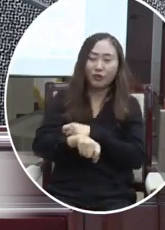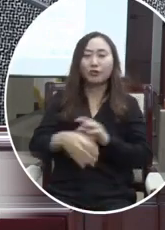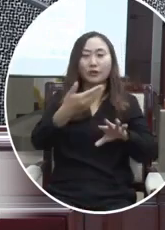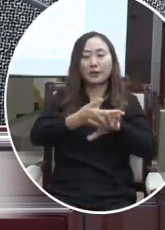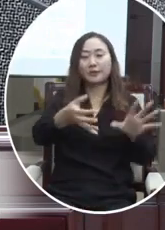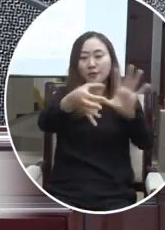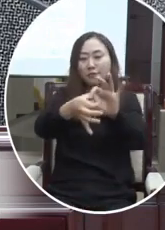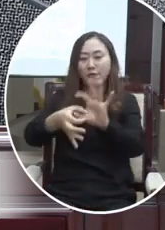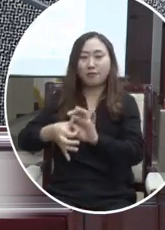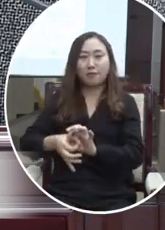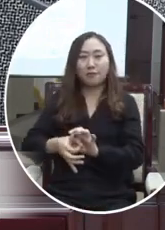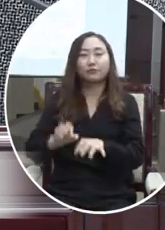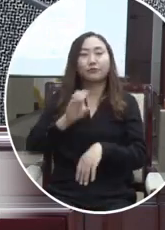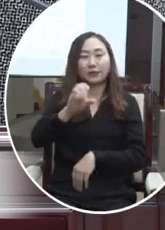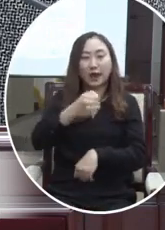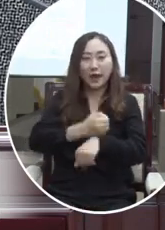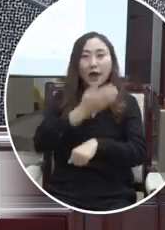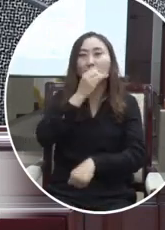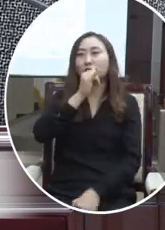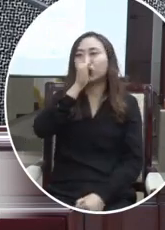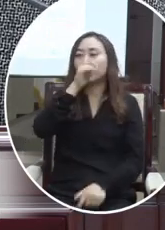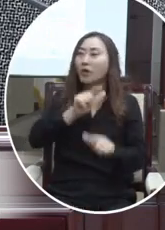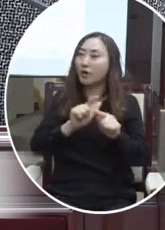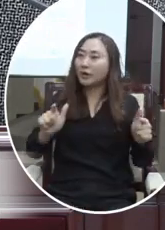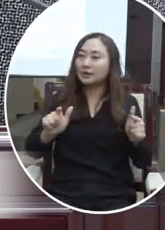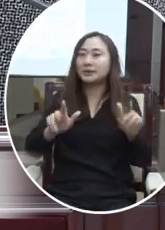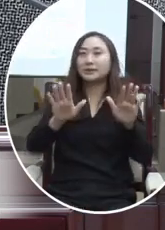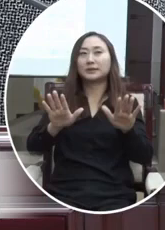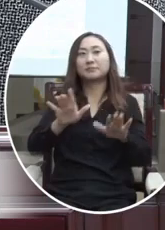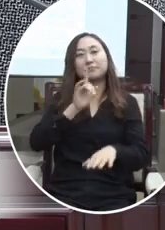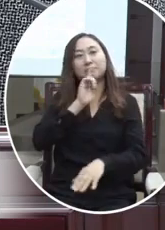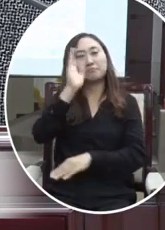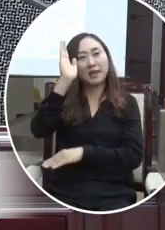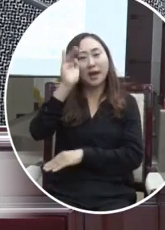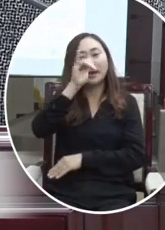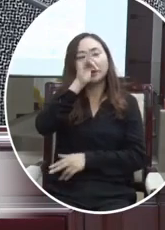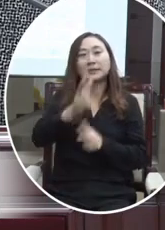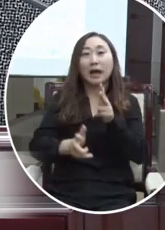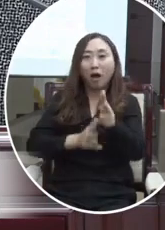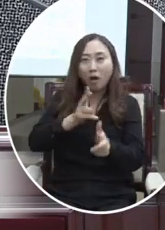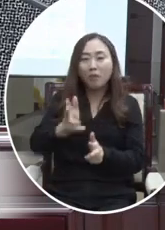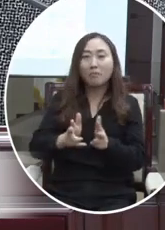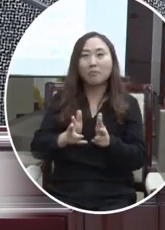매칭 투자를 해서 지금 나오고 있는 그런 여러 가지